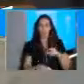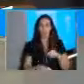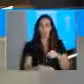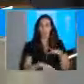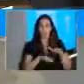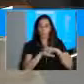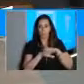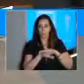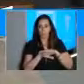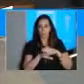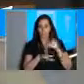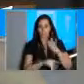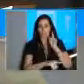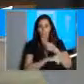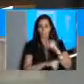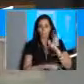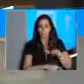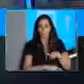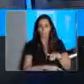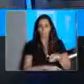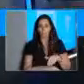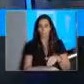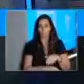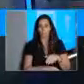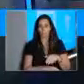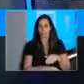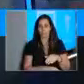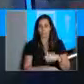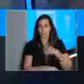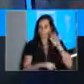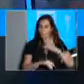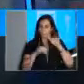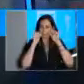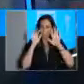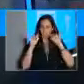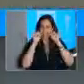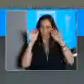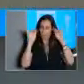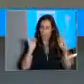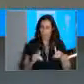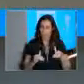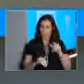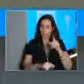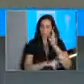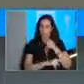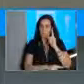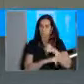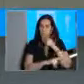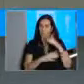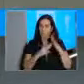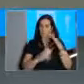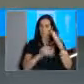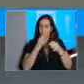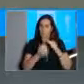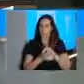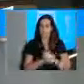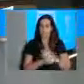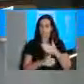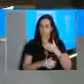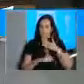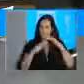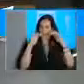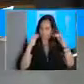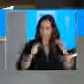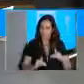שנית נפסול את אלה שהזמינו. גבירתי. אדוני, קודם כל בוא נוריד את הטון, בוא נוריד את הטון. הזמיני את סקר עם השאלה הזאת. אדוני, בוא נוריד